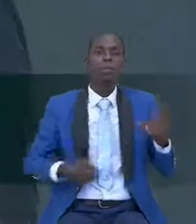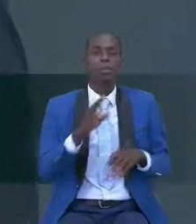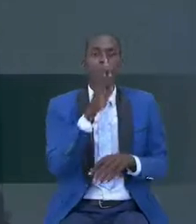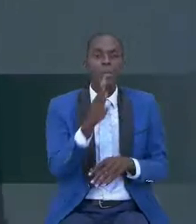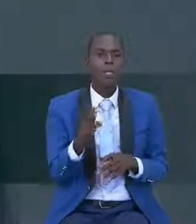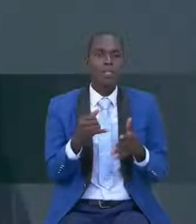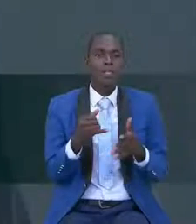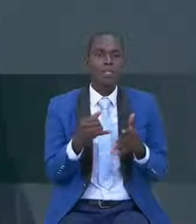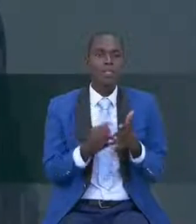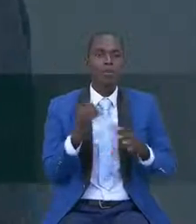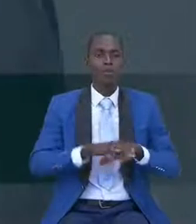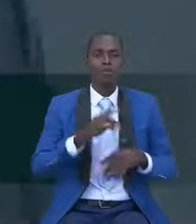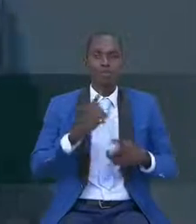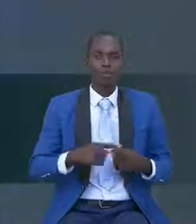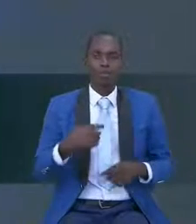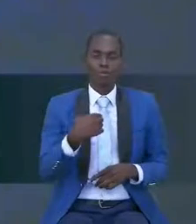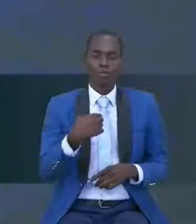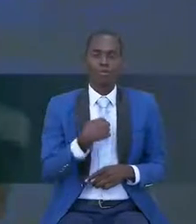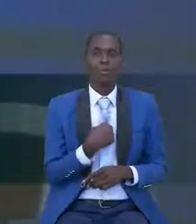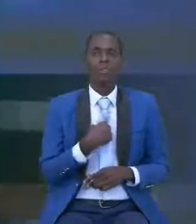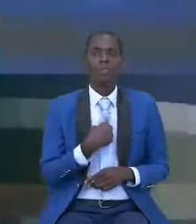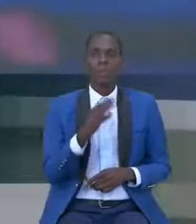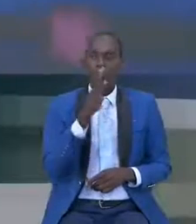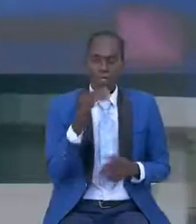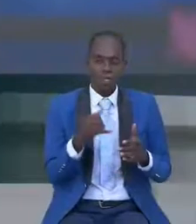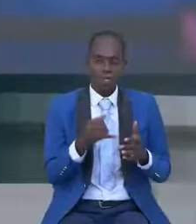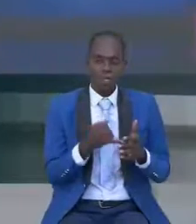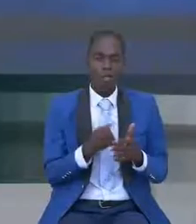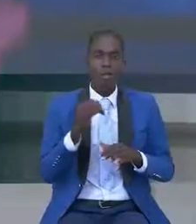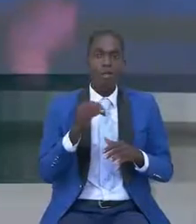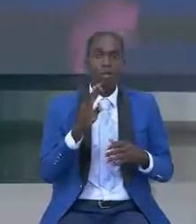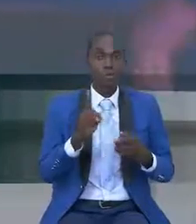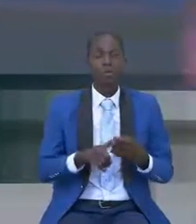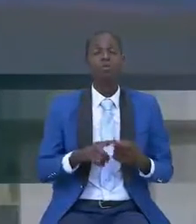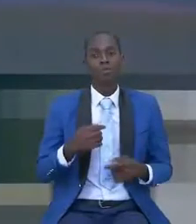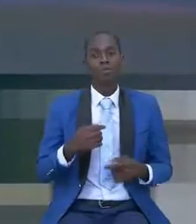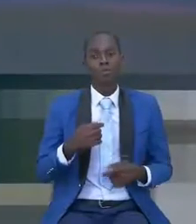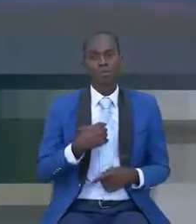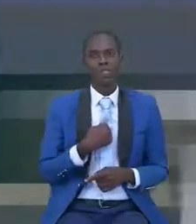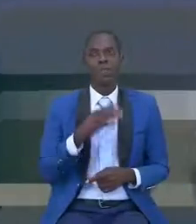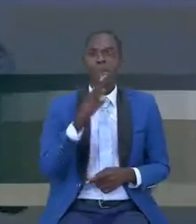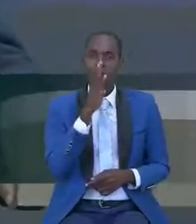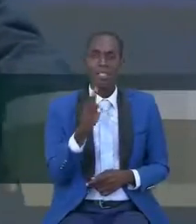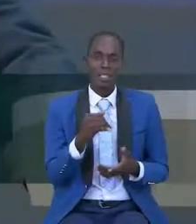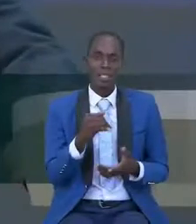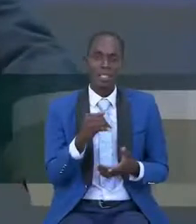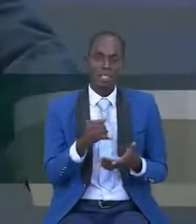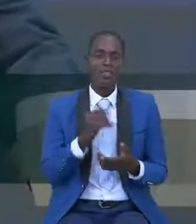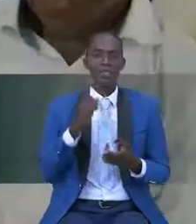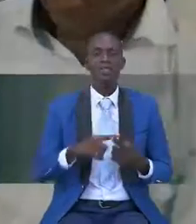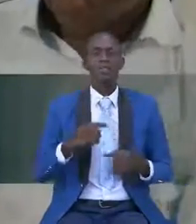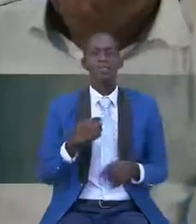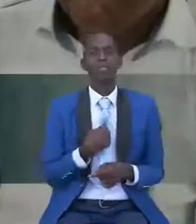soit fait. Qu'il me soit fait. Qu'il me soit fait.